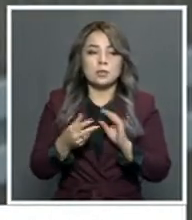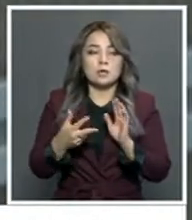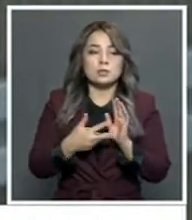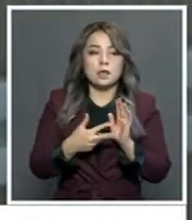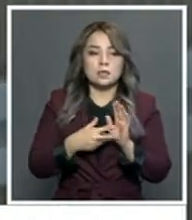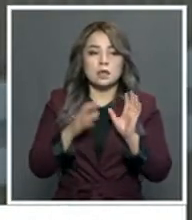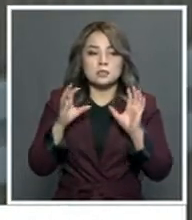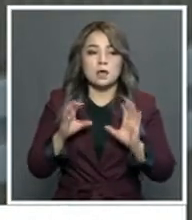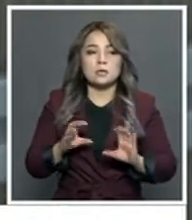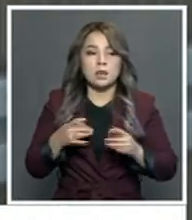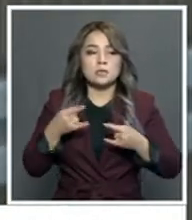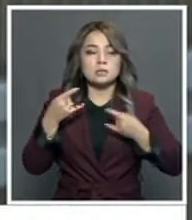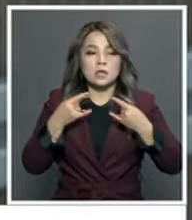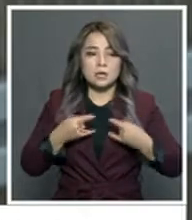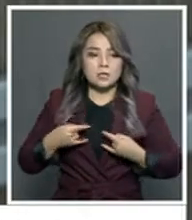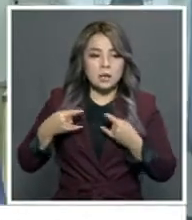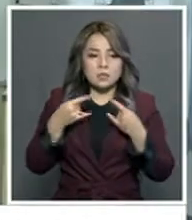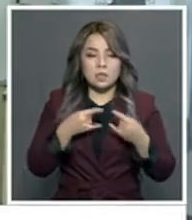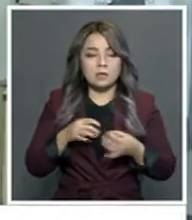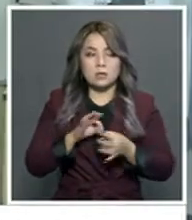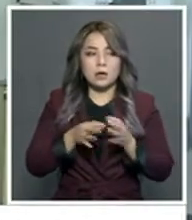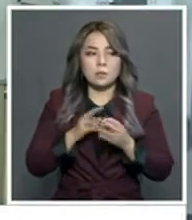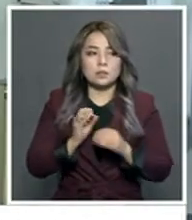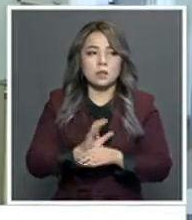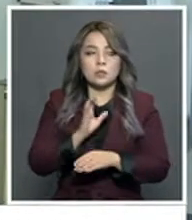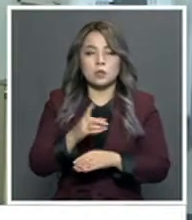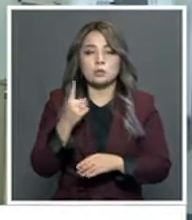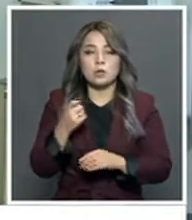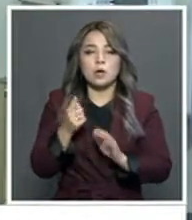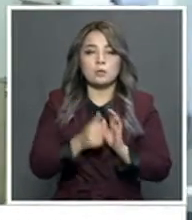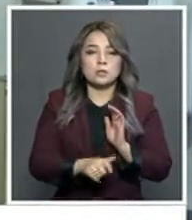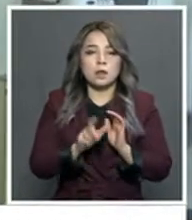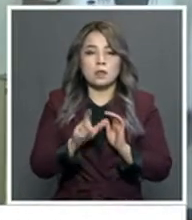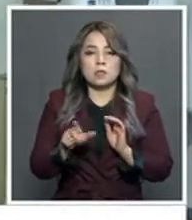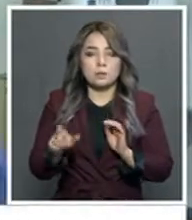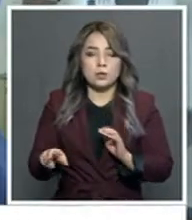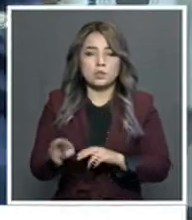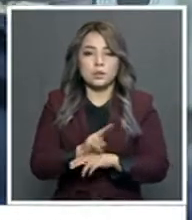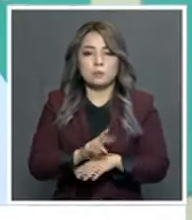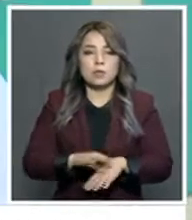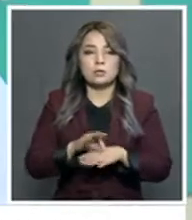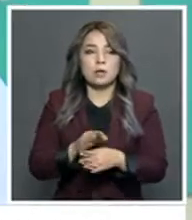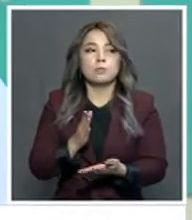сандық рентген аппараты жеткізілген. Індеттен 160 адам емделіп жатыр.